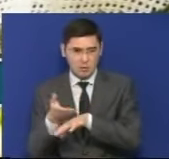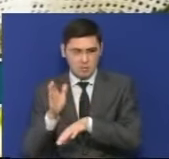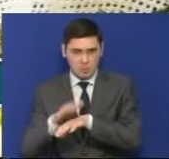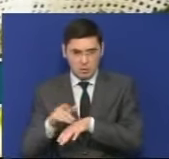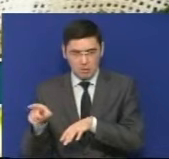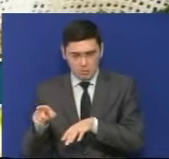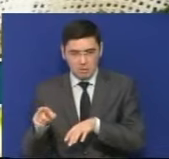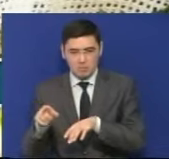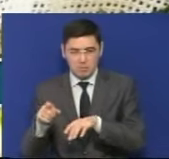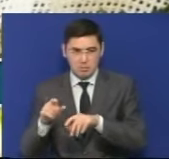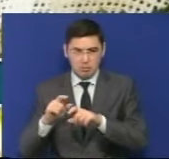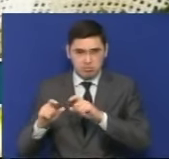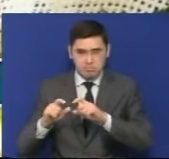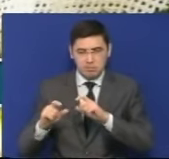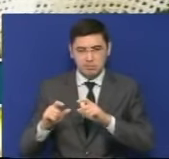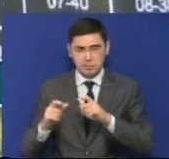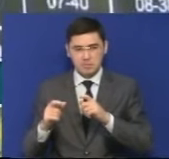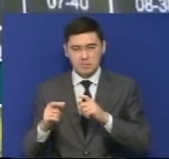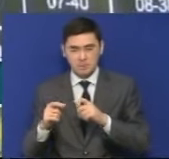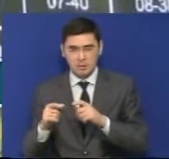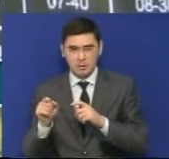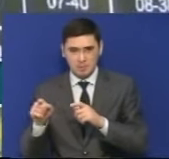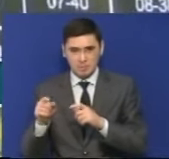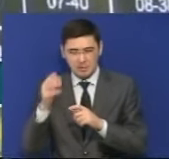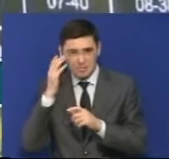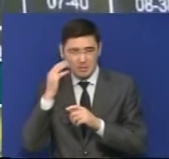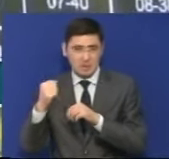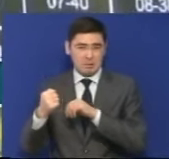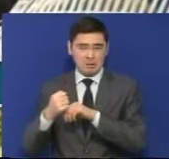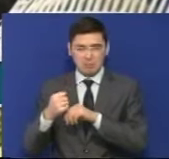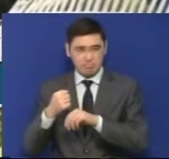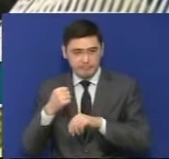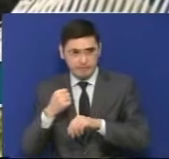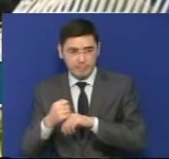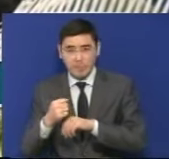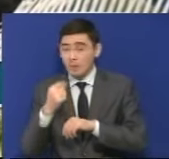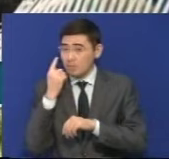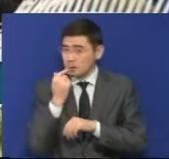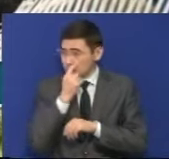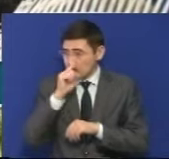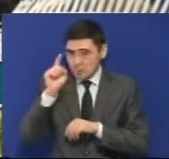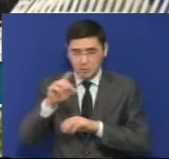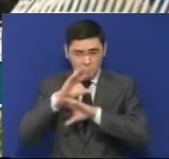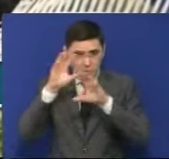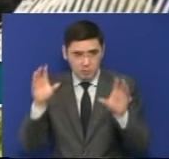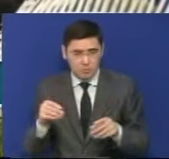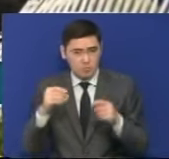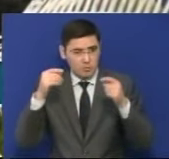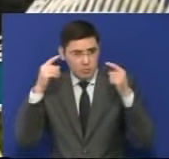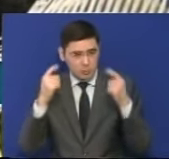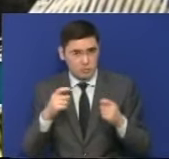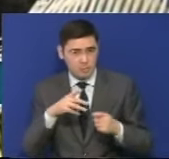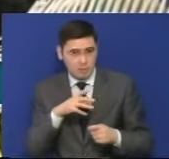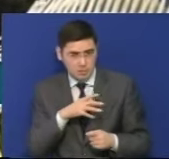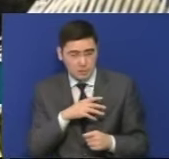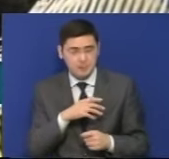остро, пожертвовал фигуру. Не удалось отбиться, выиграть. Испанская сторона провела турнир очень здорово. Учитывая, что этот турнир